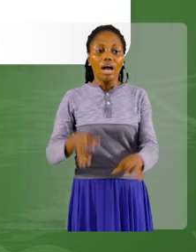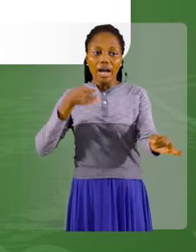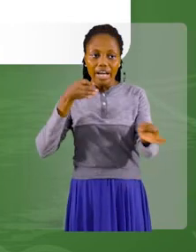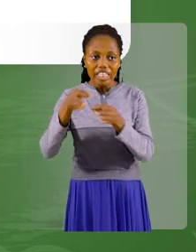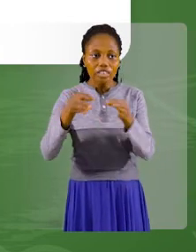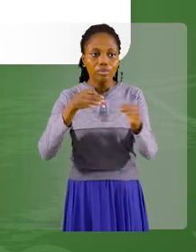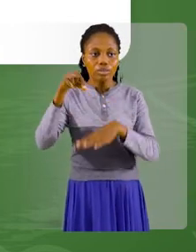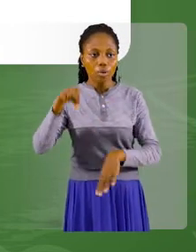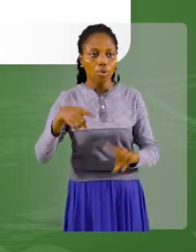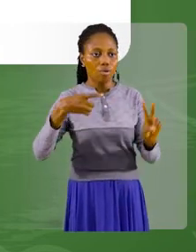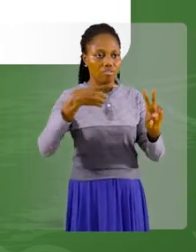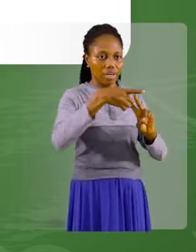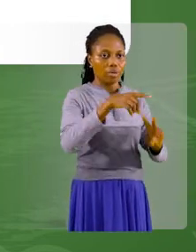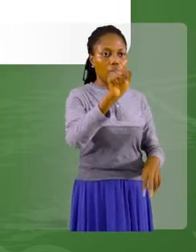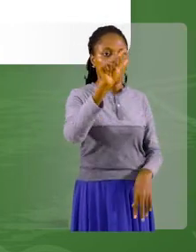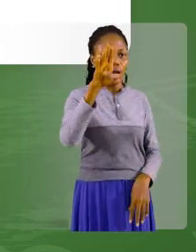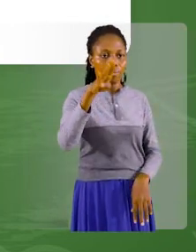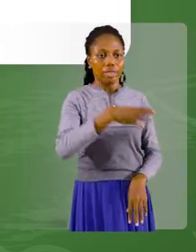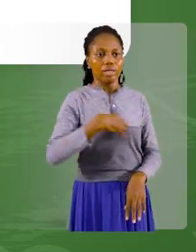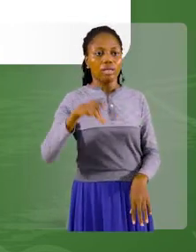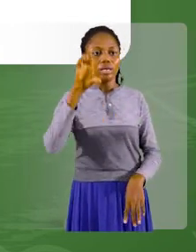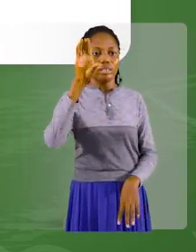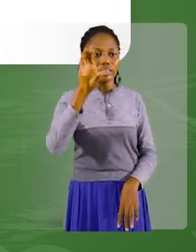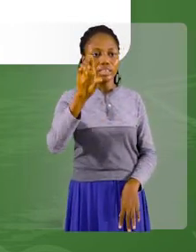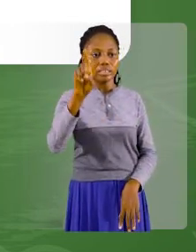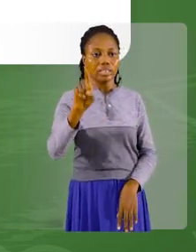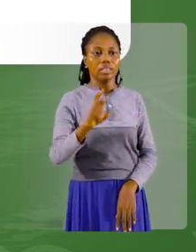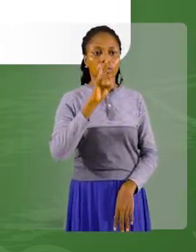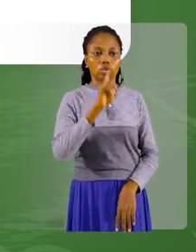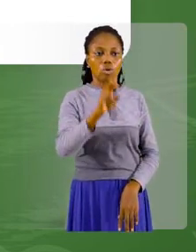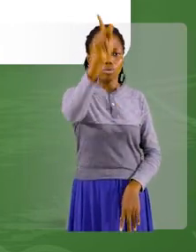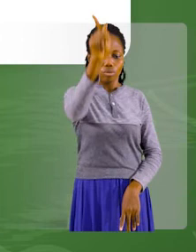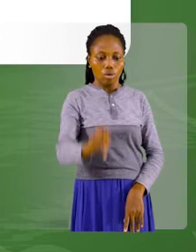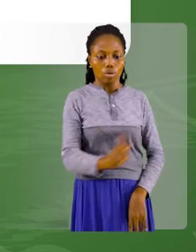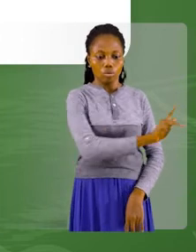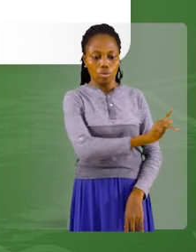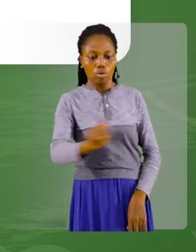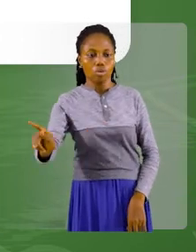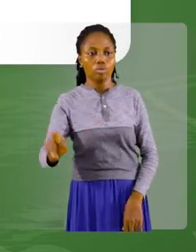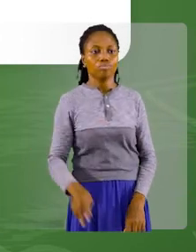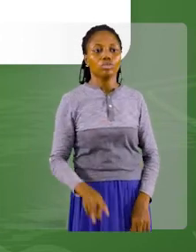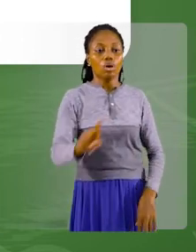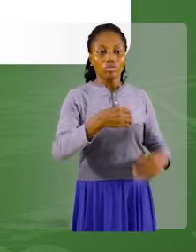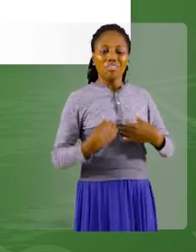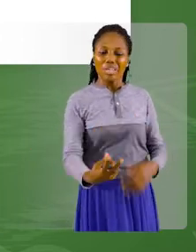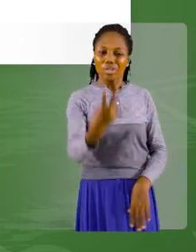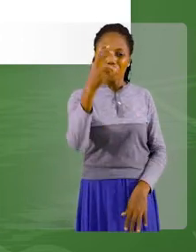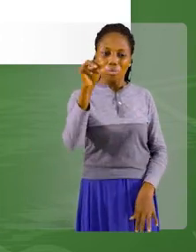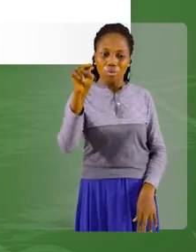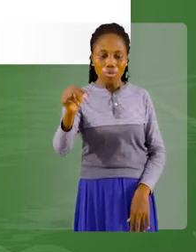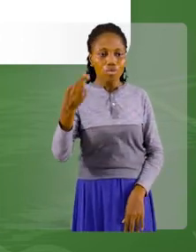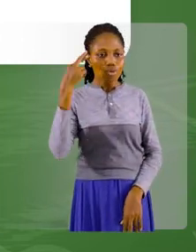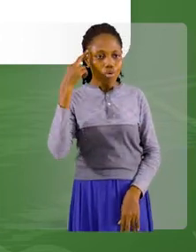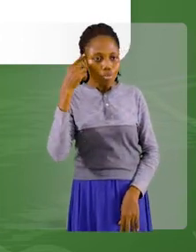Justifie que les vecteurs AB et CD sont orthogonaux. Vous avez 2 minutes pour